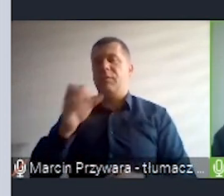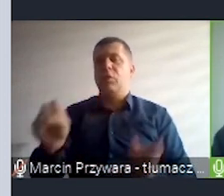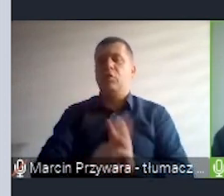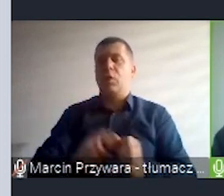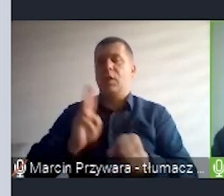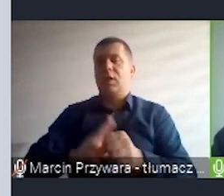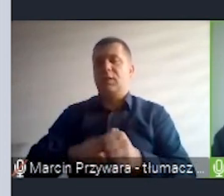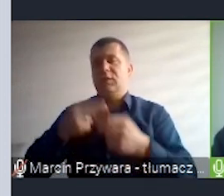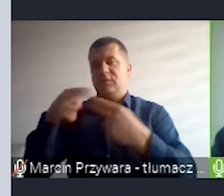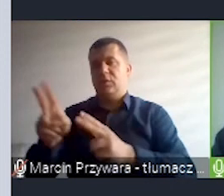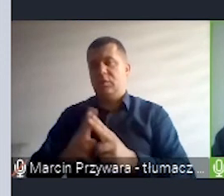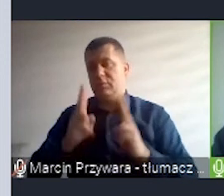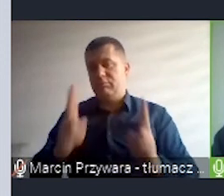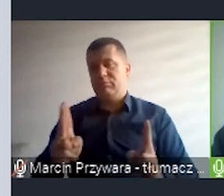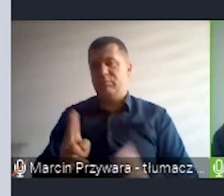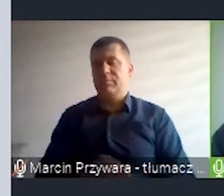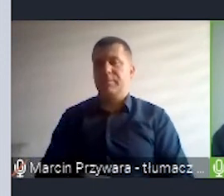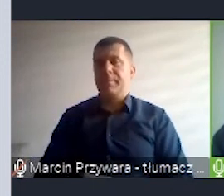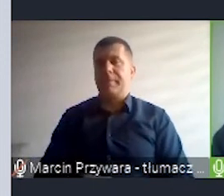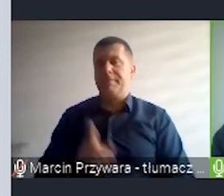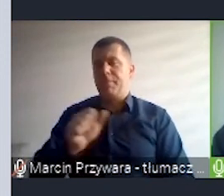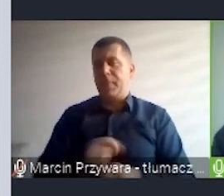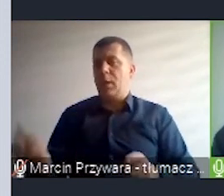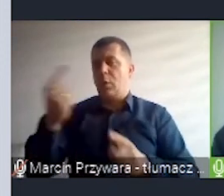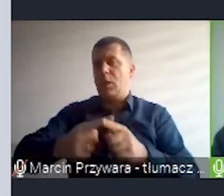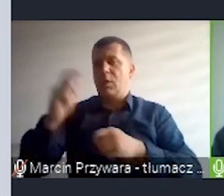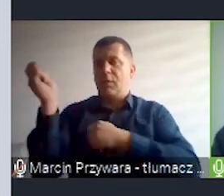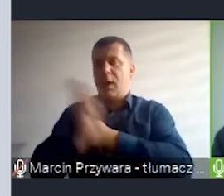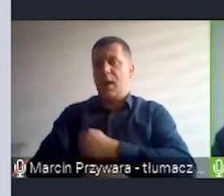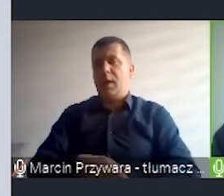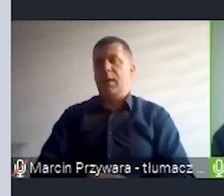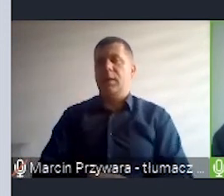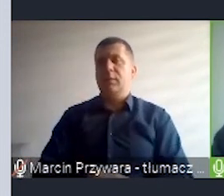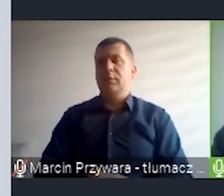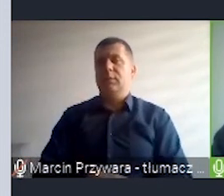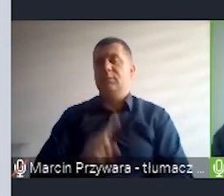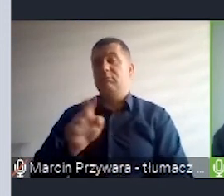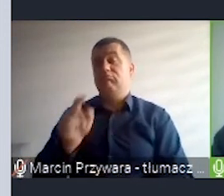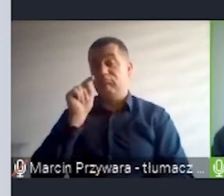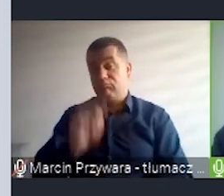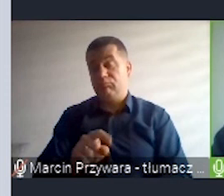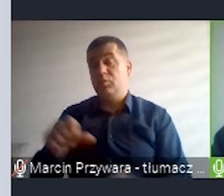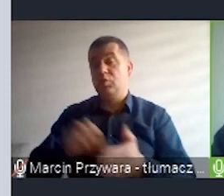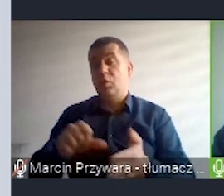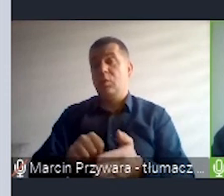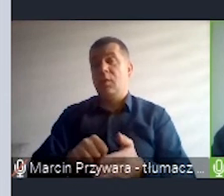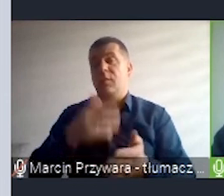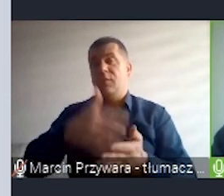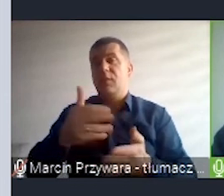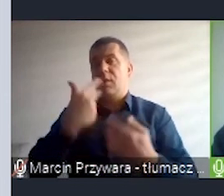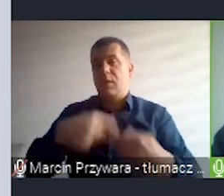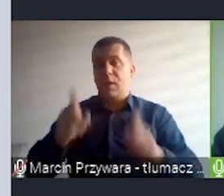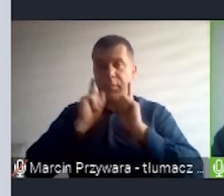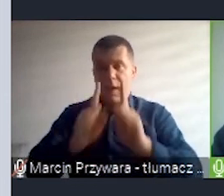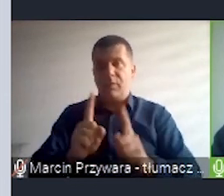zwrotu. Więc to jest dodatkowa kara za to, że środki wydatkowane